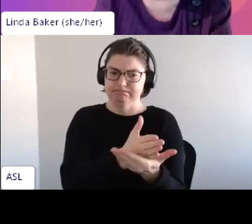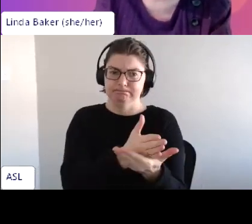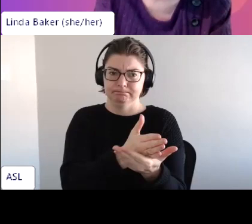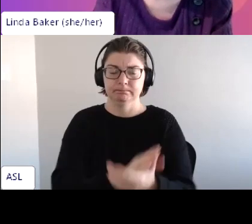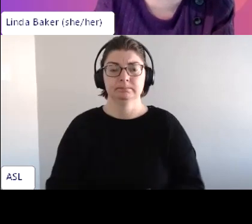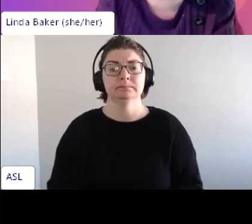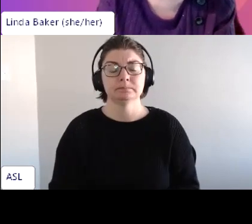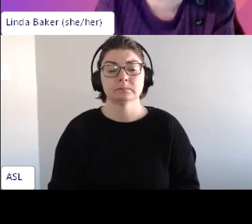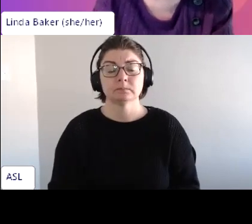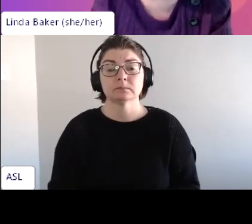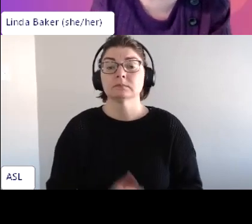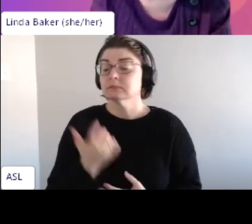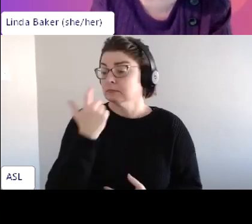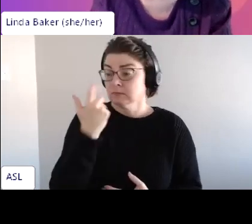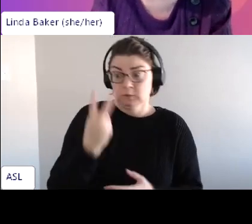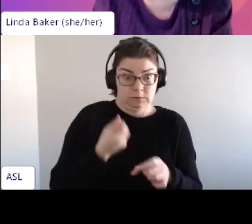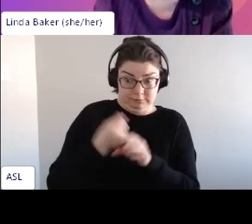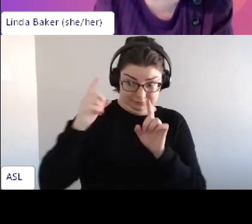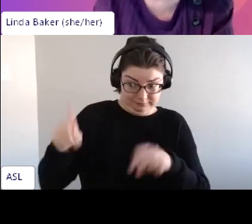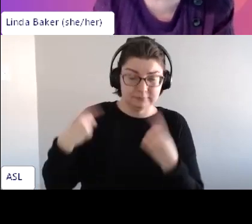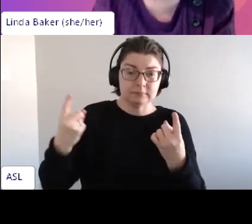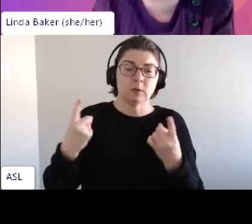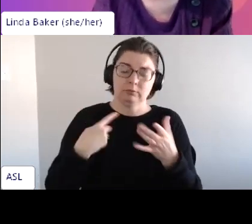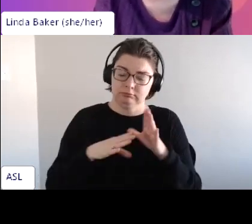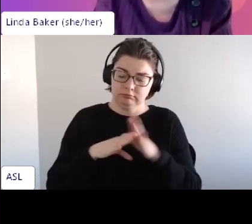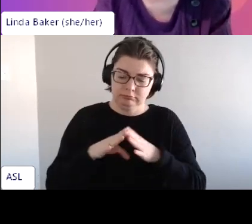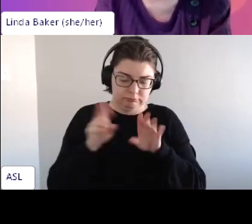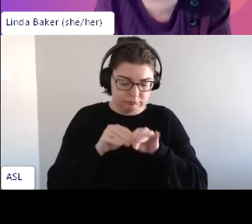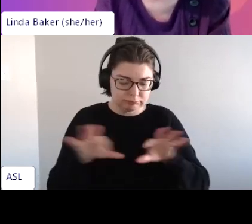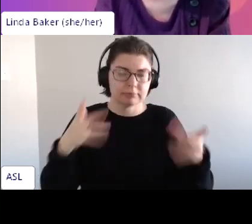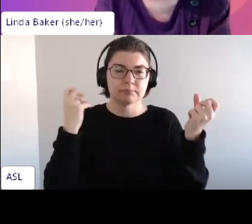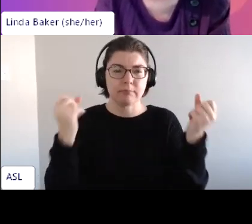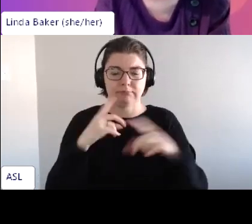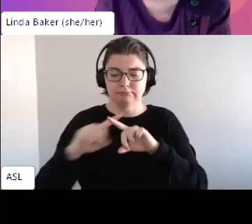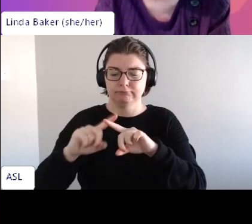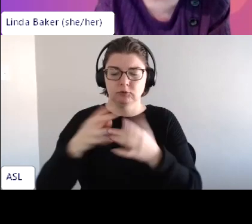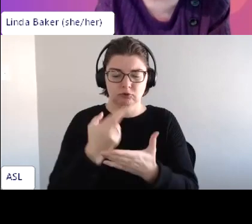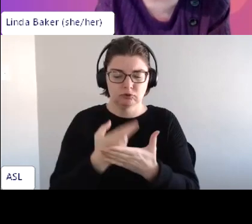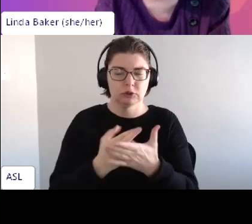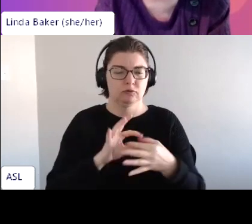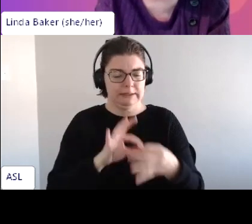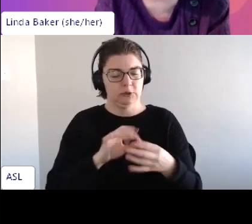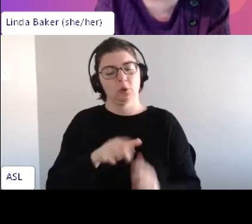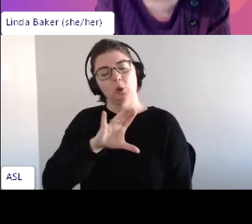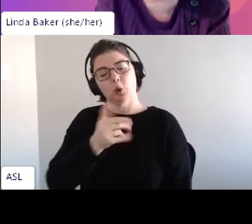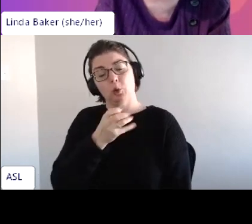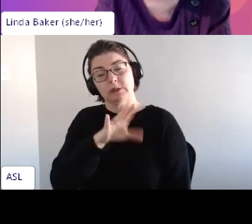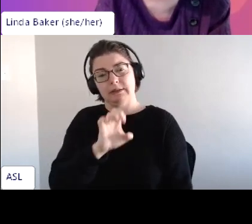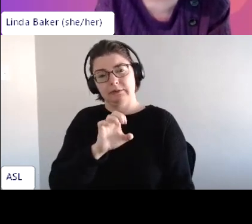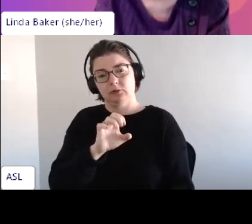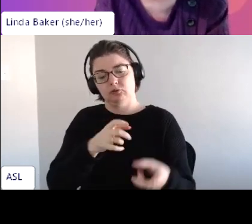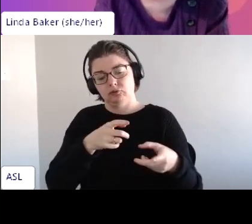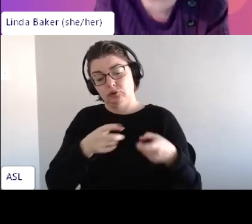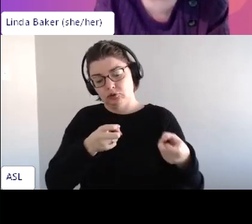au cours des quelques dernières années nous avons élaboré et diffusés un nombre de ressources sur le contrôle coercitif